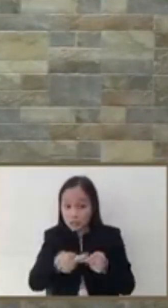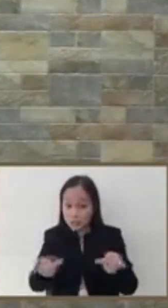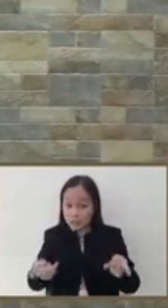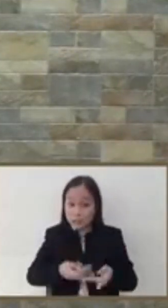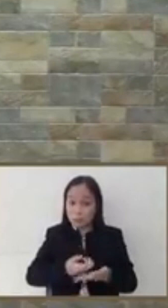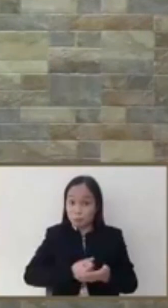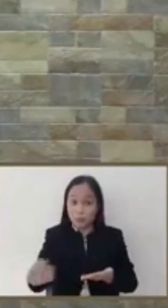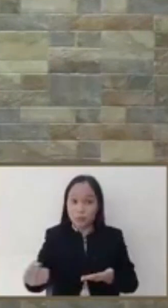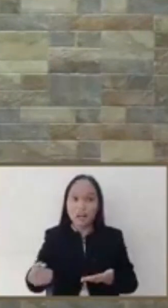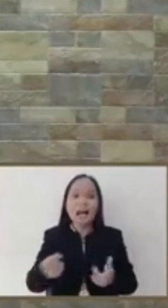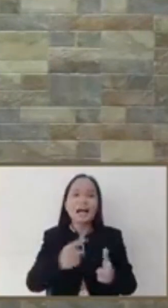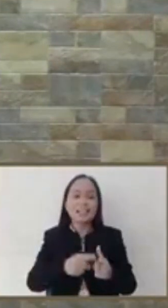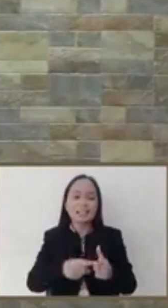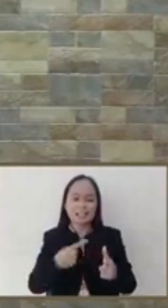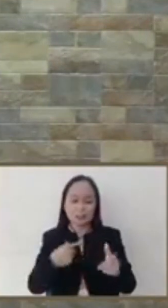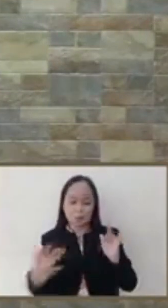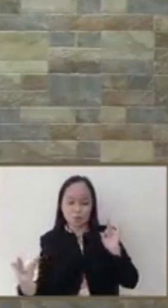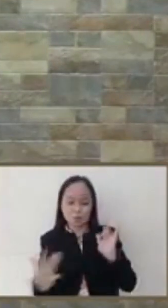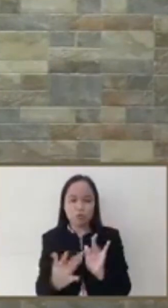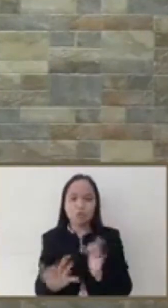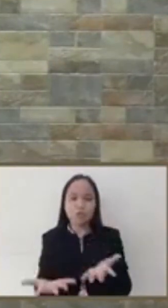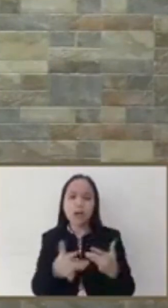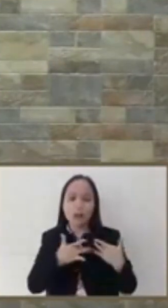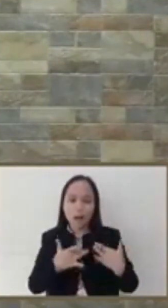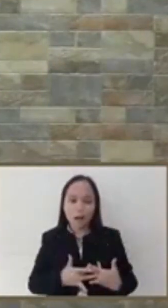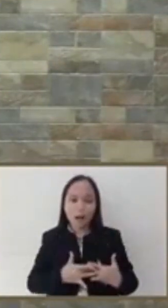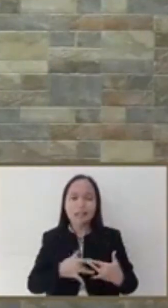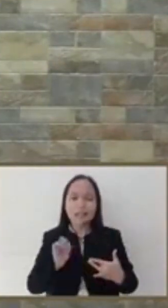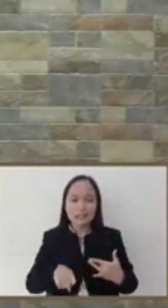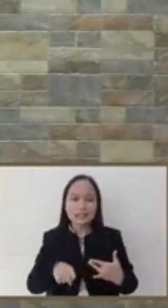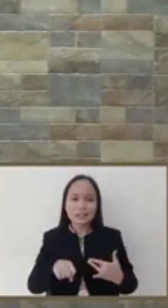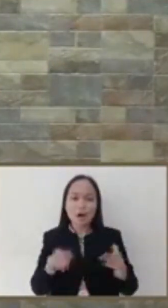iyong puso ay pwedeng maapektuhan ng pagkasira ng iyong nilalagak.